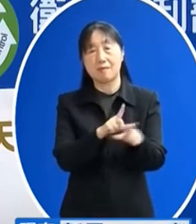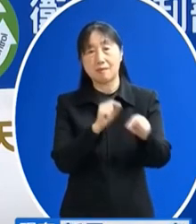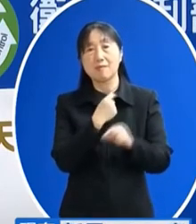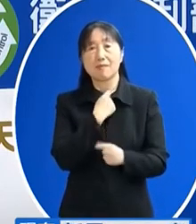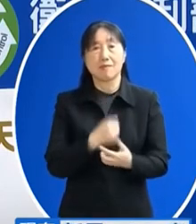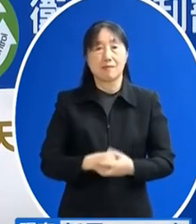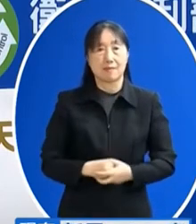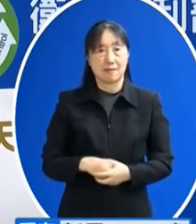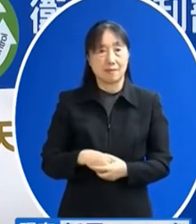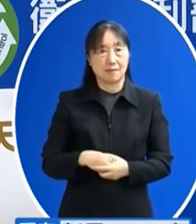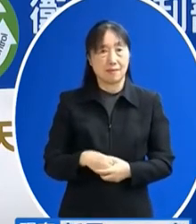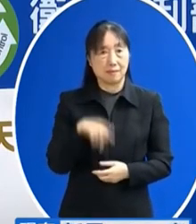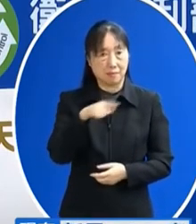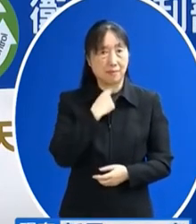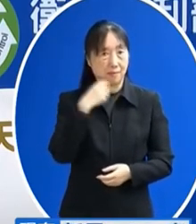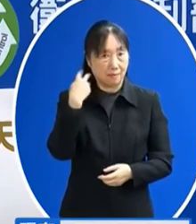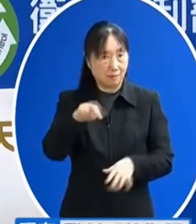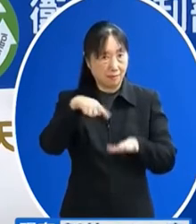张老师要不要进一步？